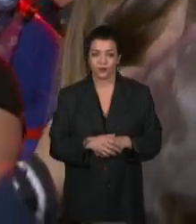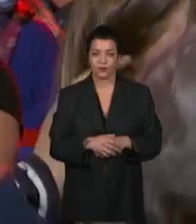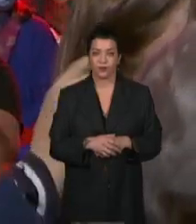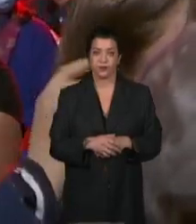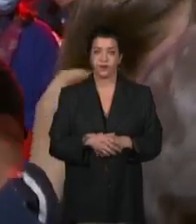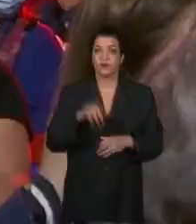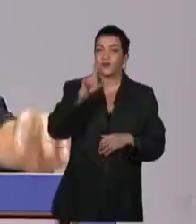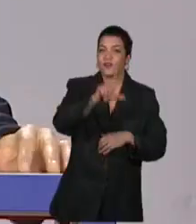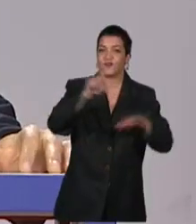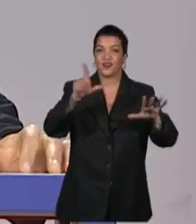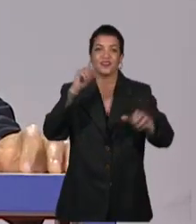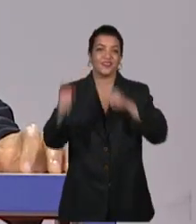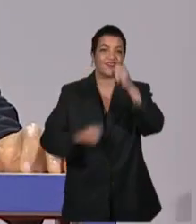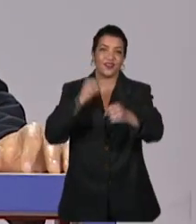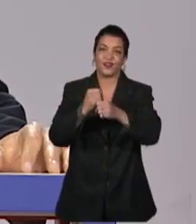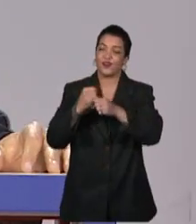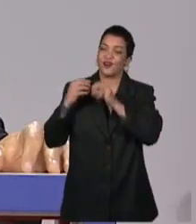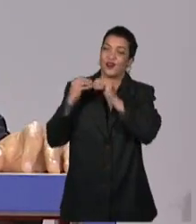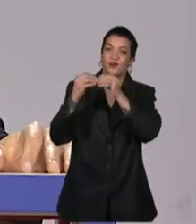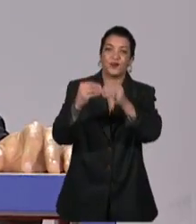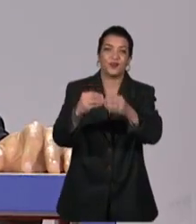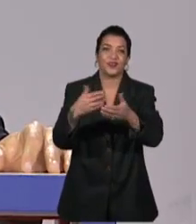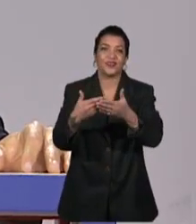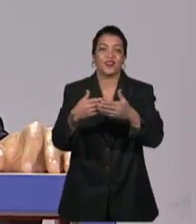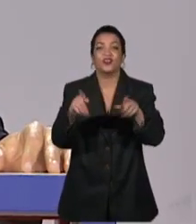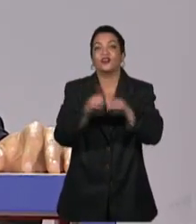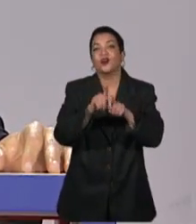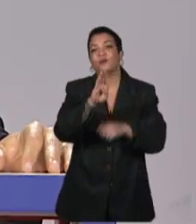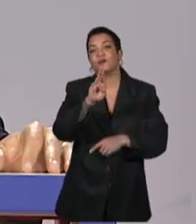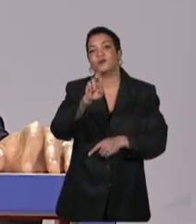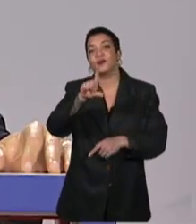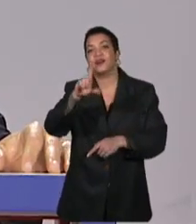« 27 ans d'amour, comme dirait Brel, c'est l'amour folle. »